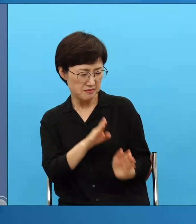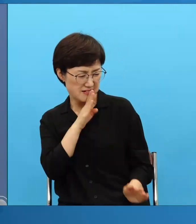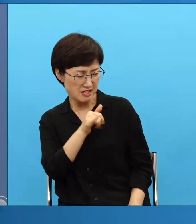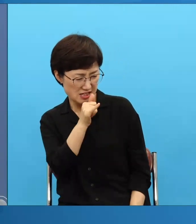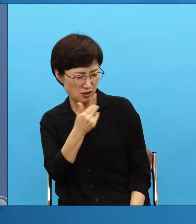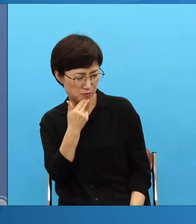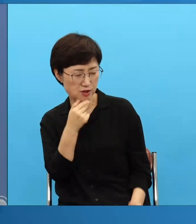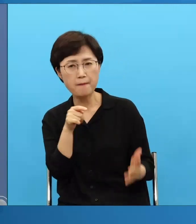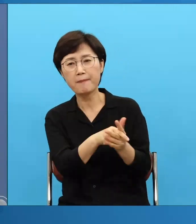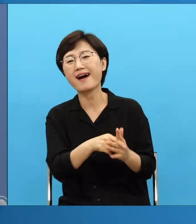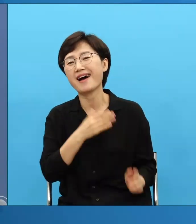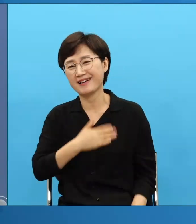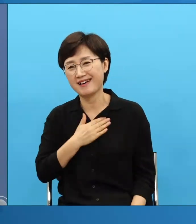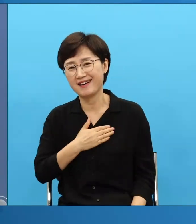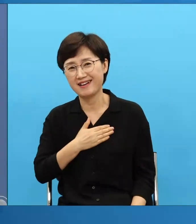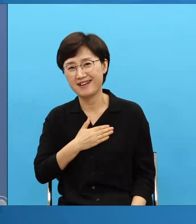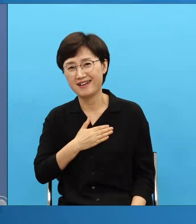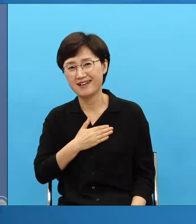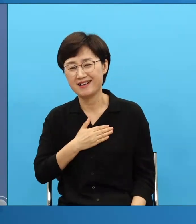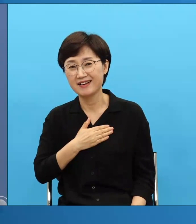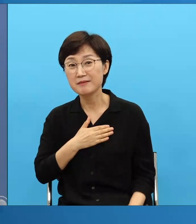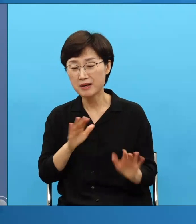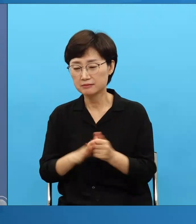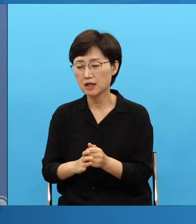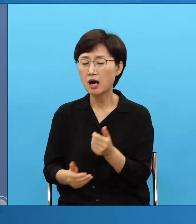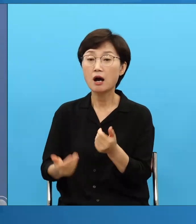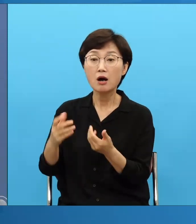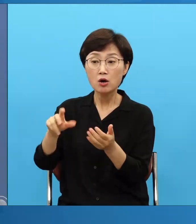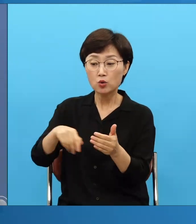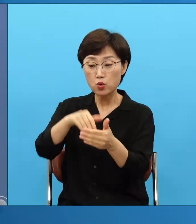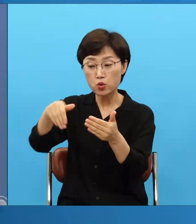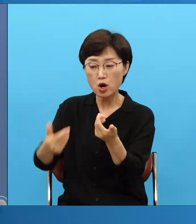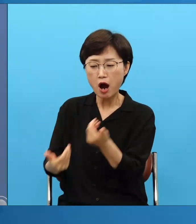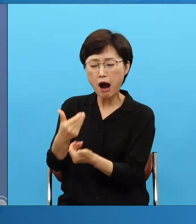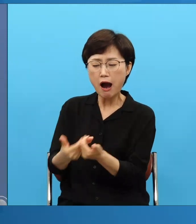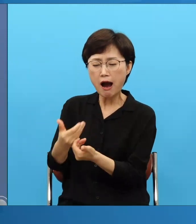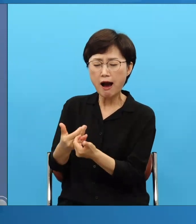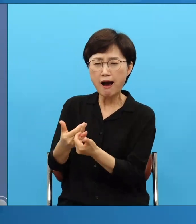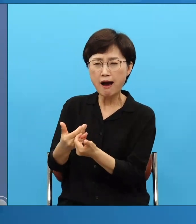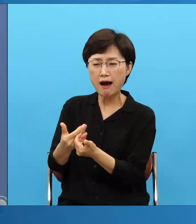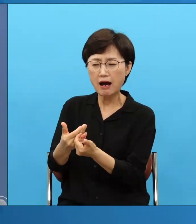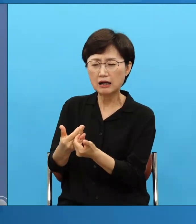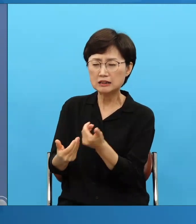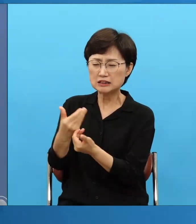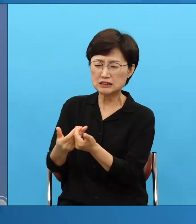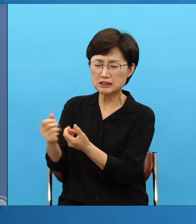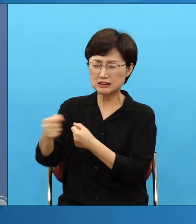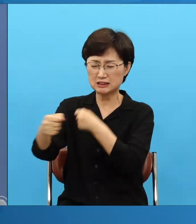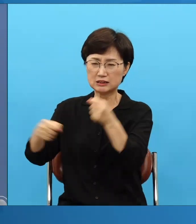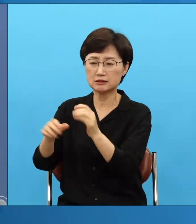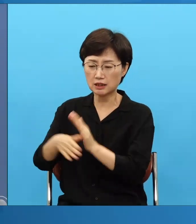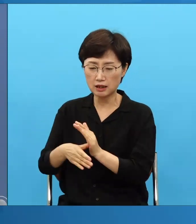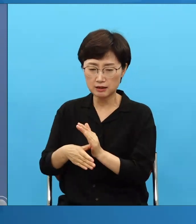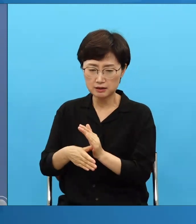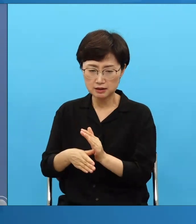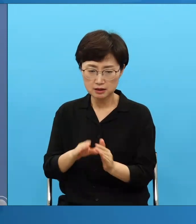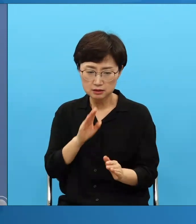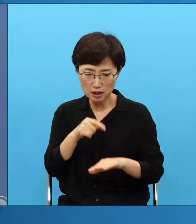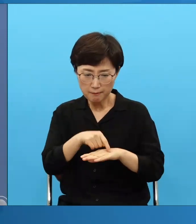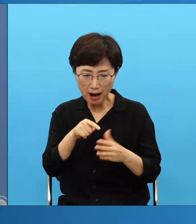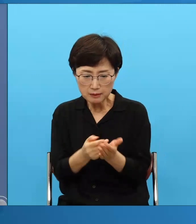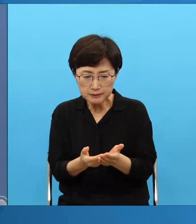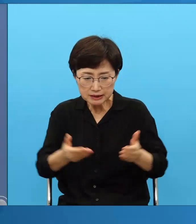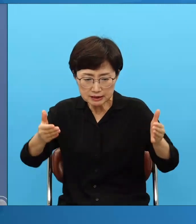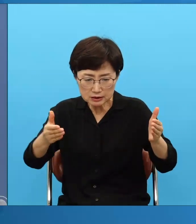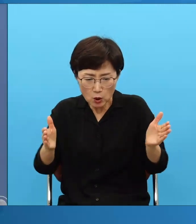person. 시험 들어봐서 곤란할 생기면 그 사람 그릇을 딱 알 수 있습니다. And in the midst of 그렇죠. tribulation, you're able to see their true 아니, 문제 colors and 생겨가지고 막